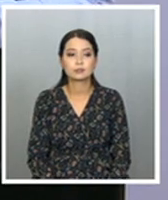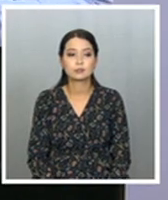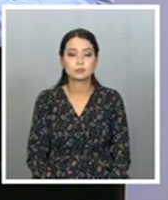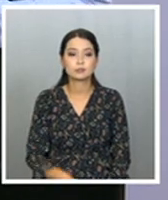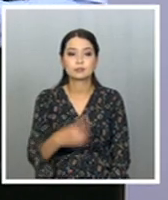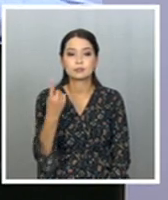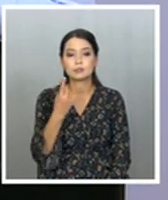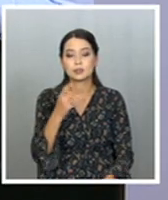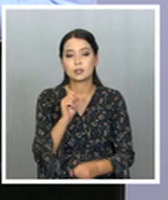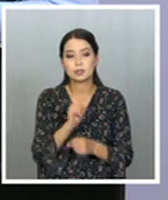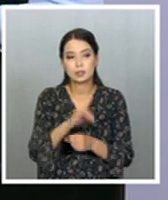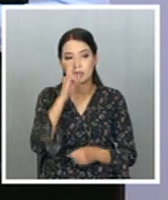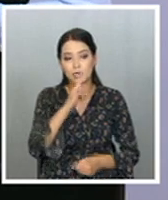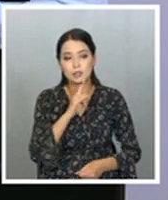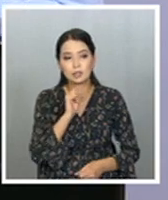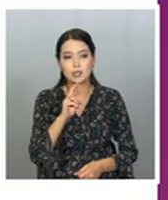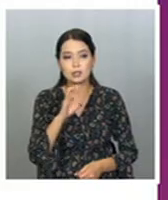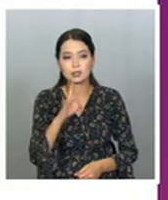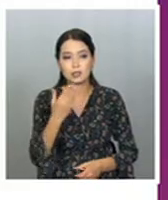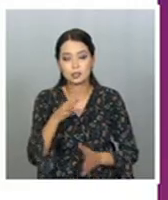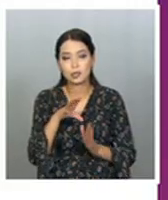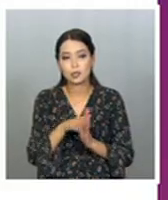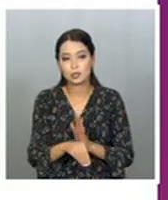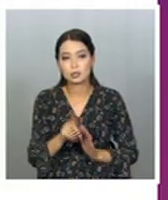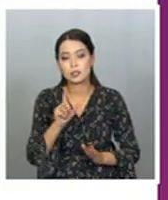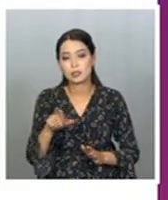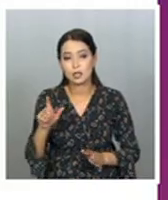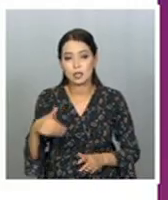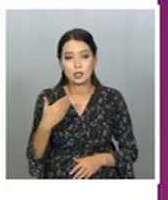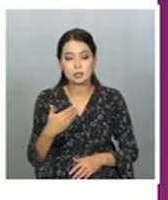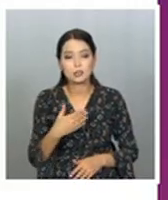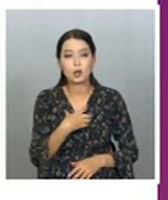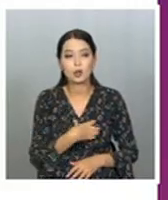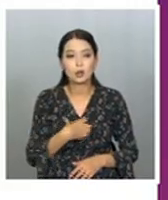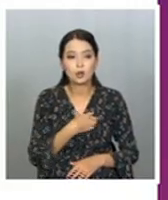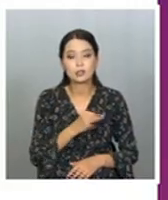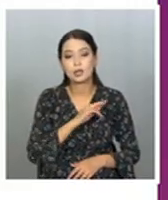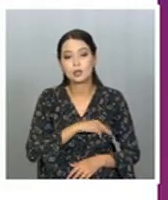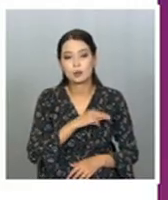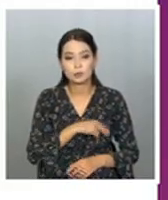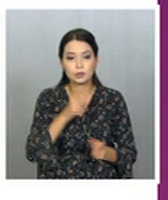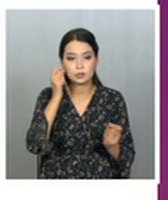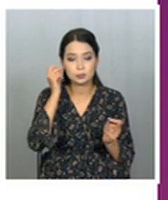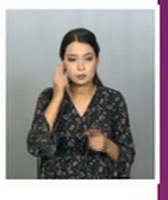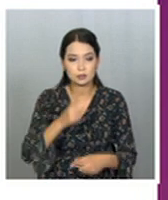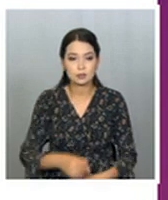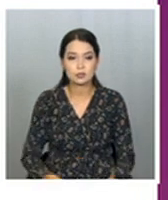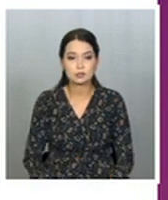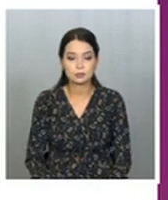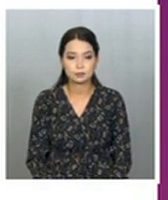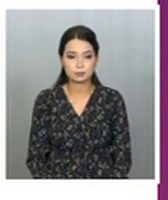Бірінші тапсырма. Қазақ АКСР-ын құрудағы зиялылар рөлі менен қызметін сипаттаңыз.